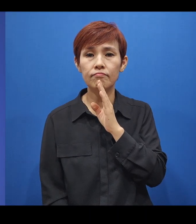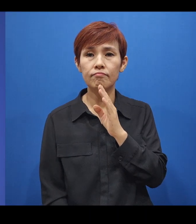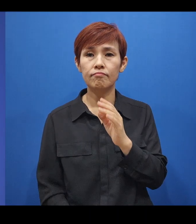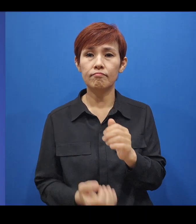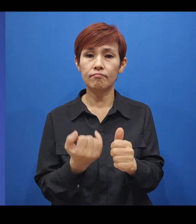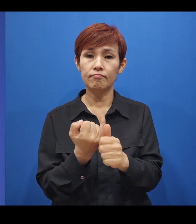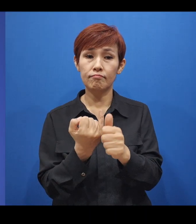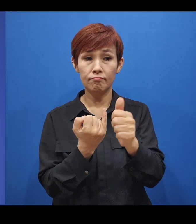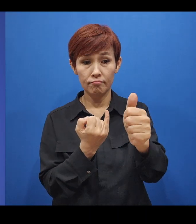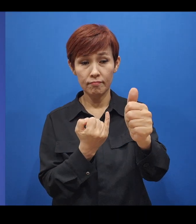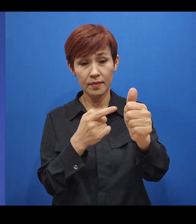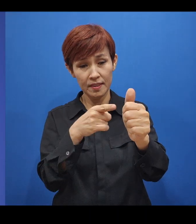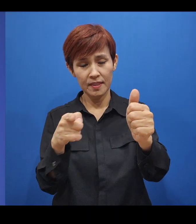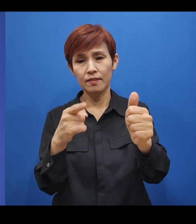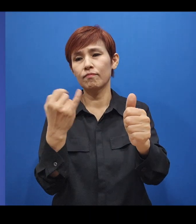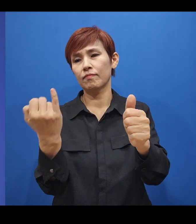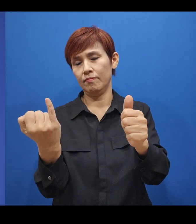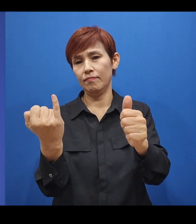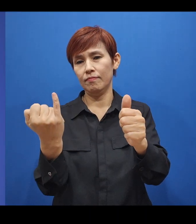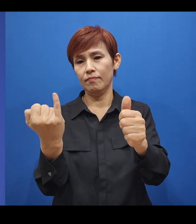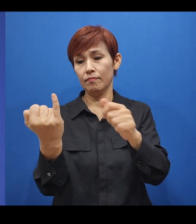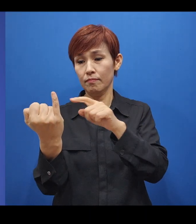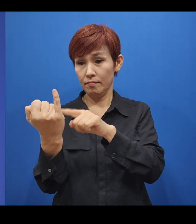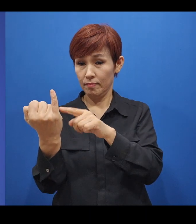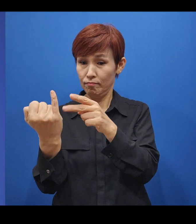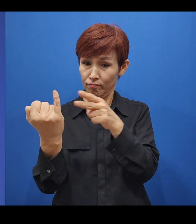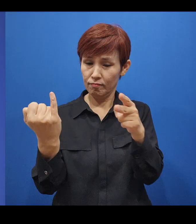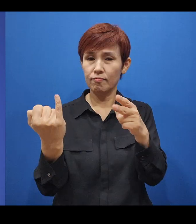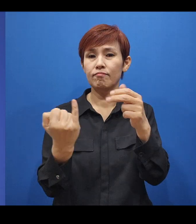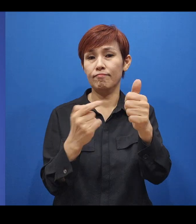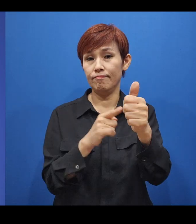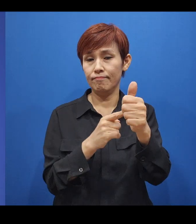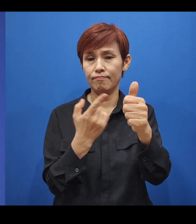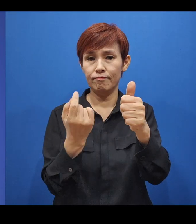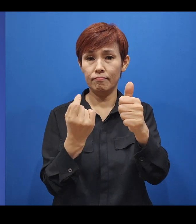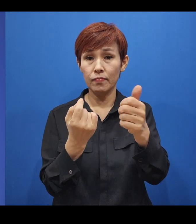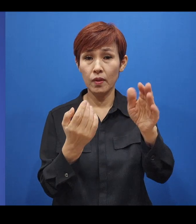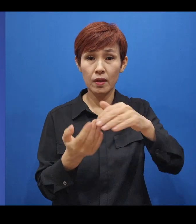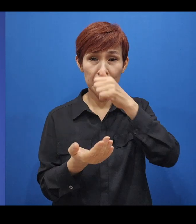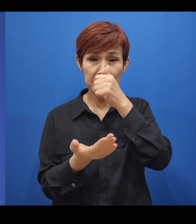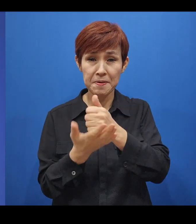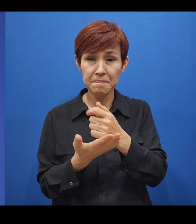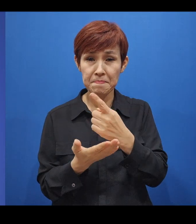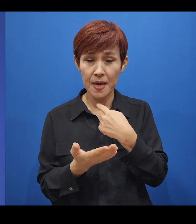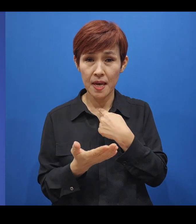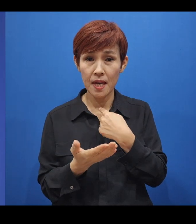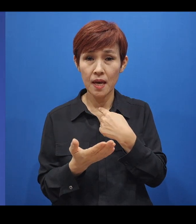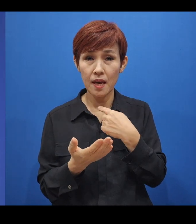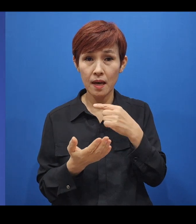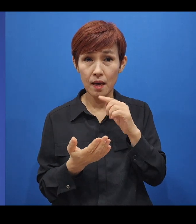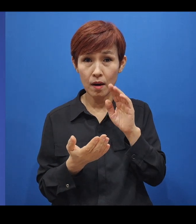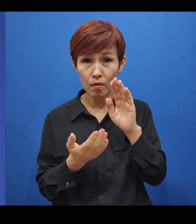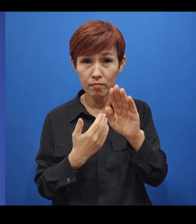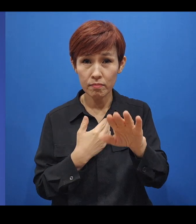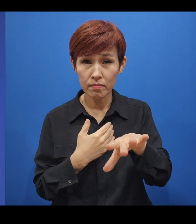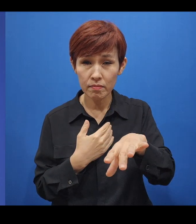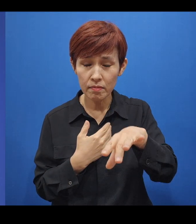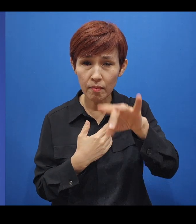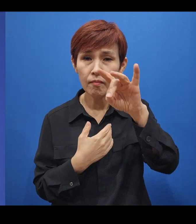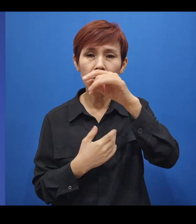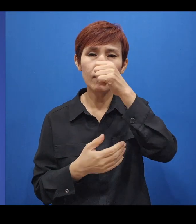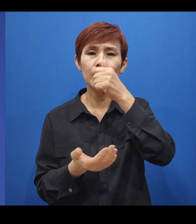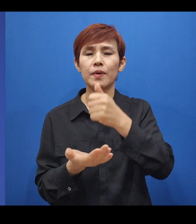배우자에게 나였습니다. 그런데 죄가 들어오고 나서 첫 부부가 처음